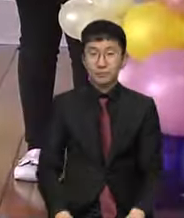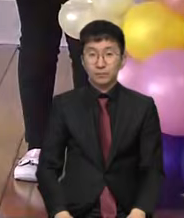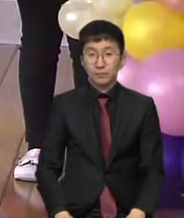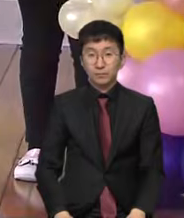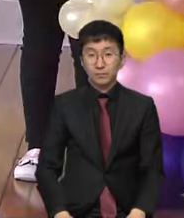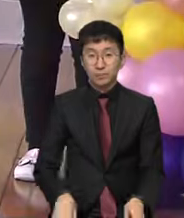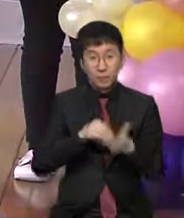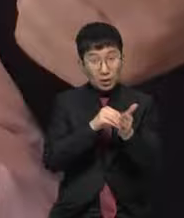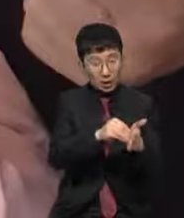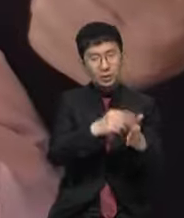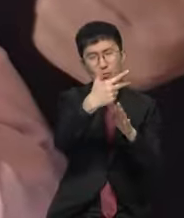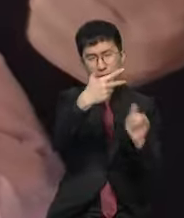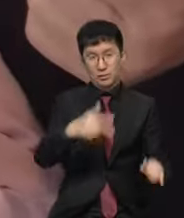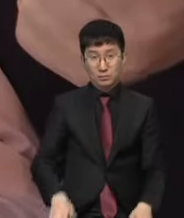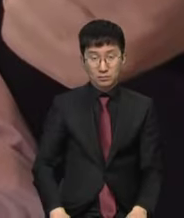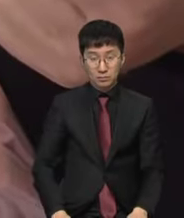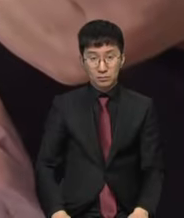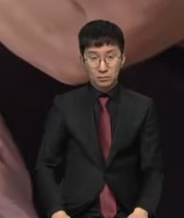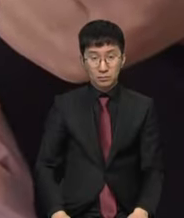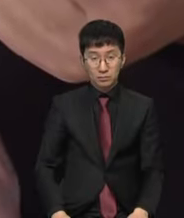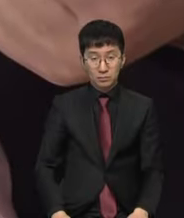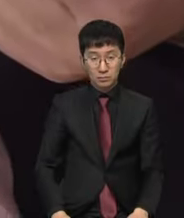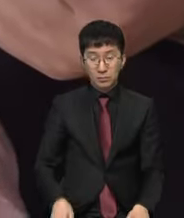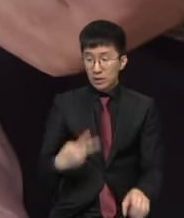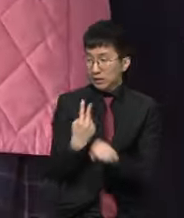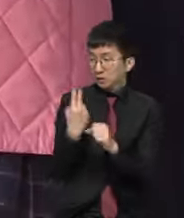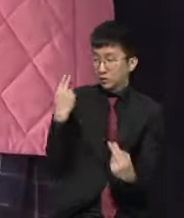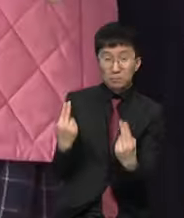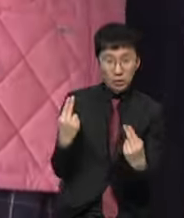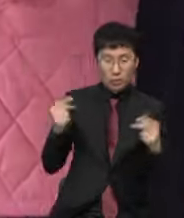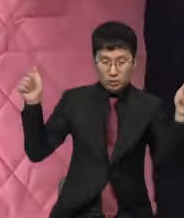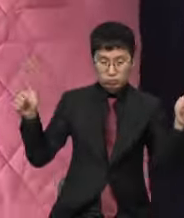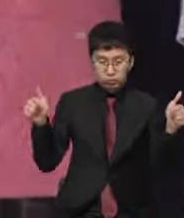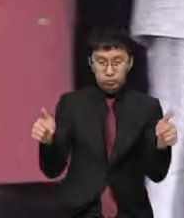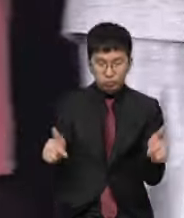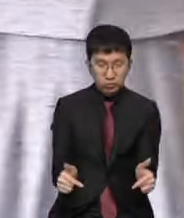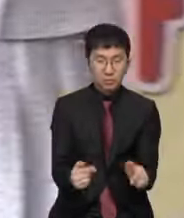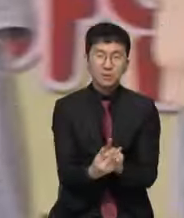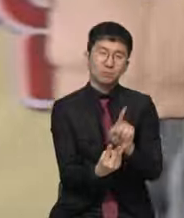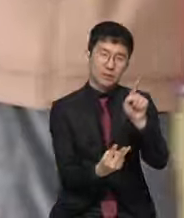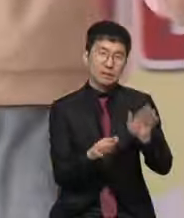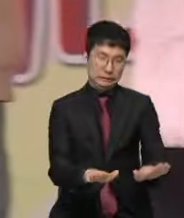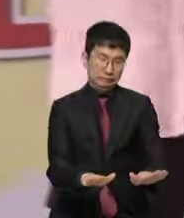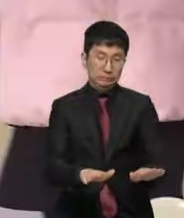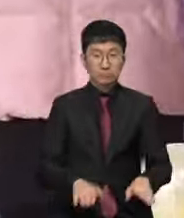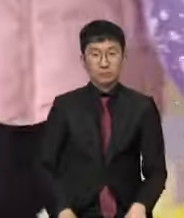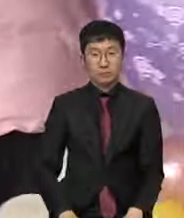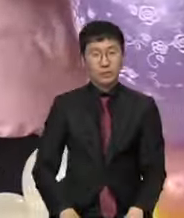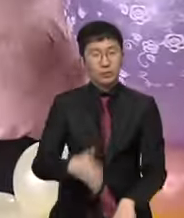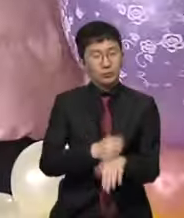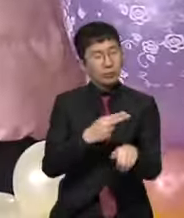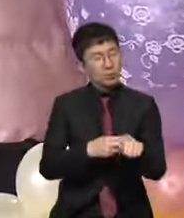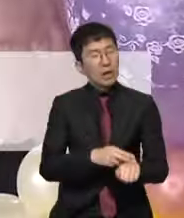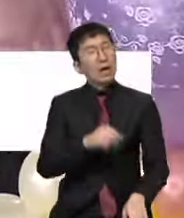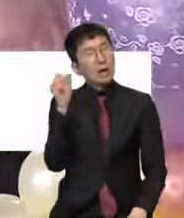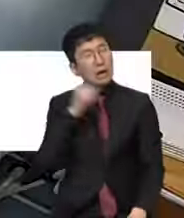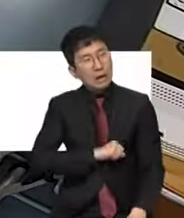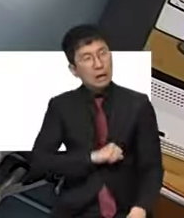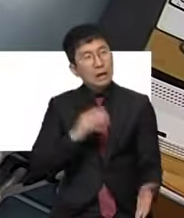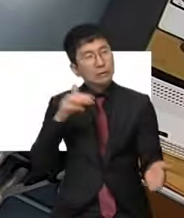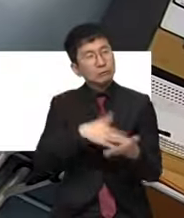신입생이 7명으로 지난 3년 새 3분의 1 수준으로 급감해 교사들이 인구 감소를 실감하고 있습니다. 한